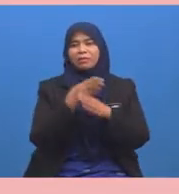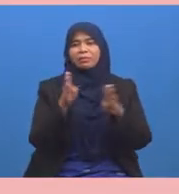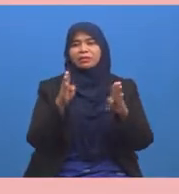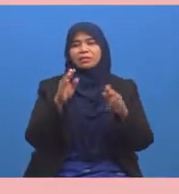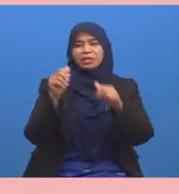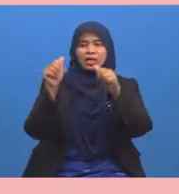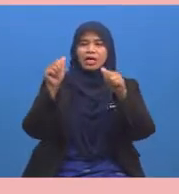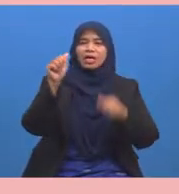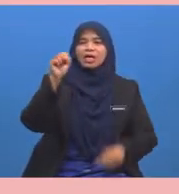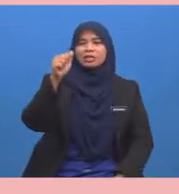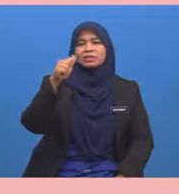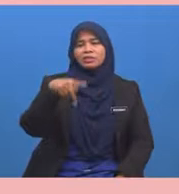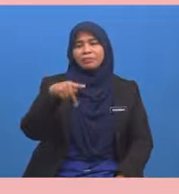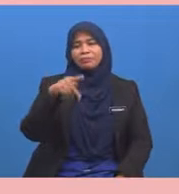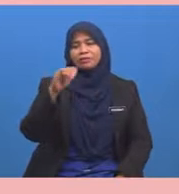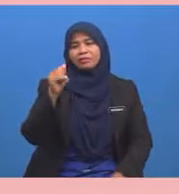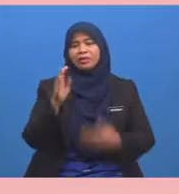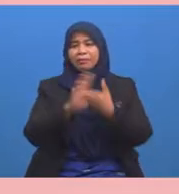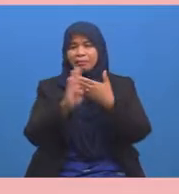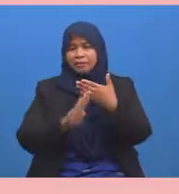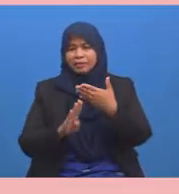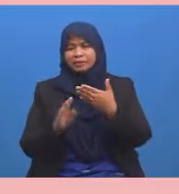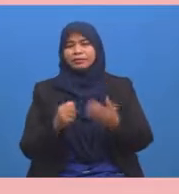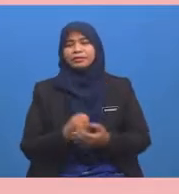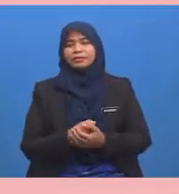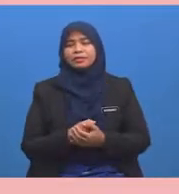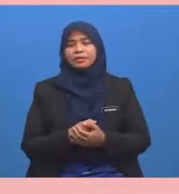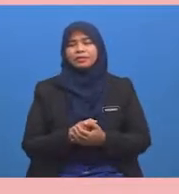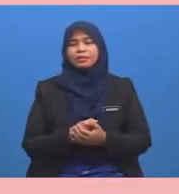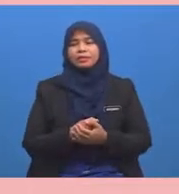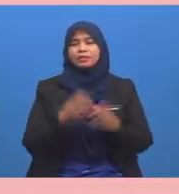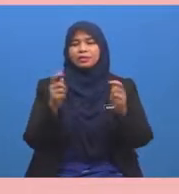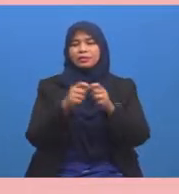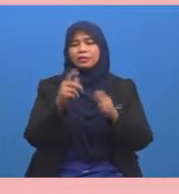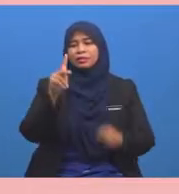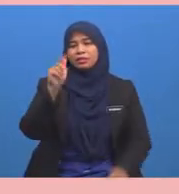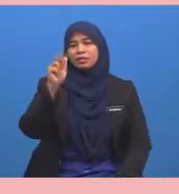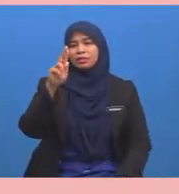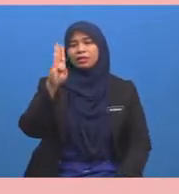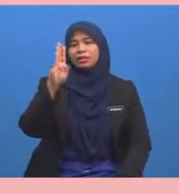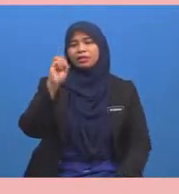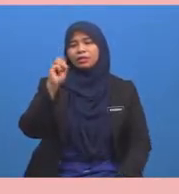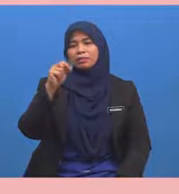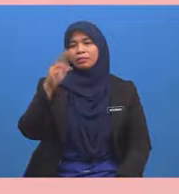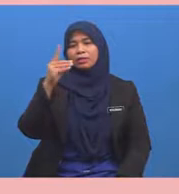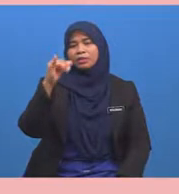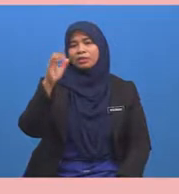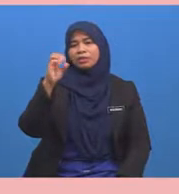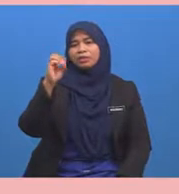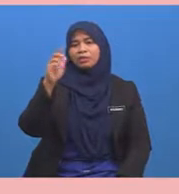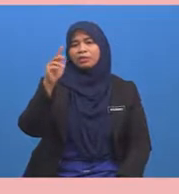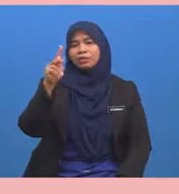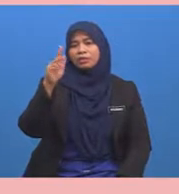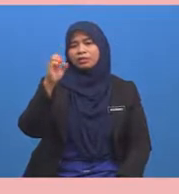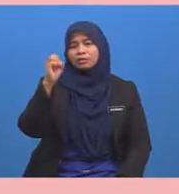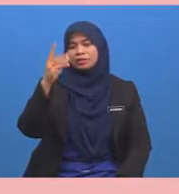akan menghasilkan pelbagai gas pencemar udara seperti karbon dioksida, karbon monoksida dan sebagainya